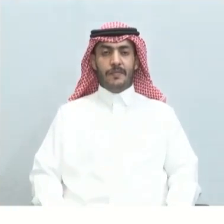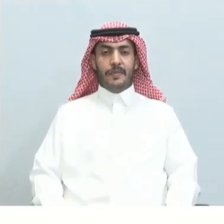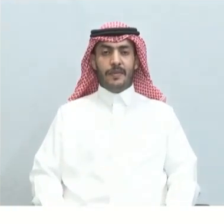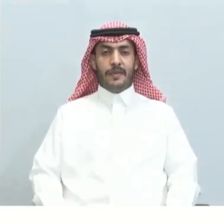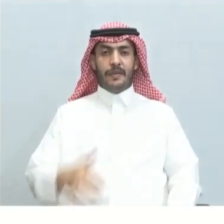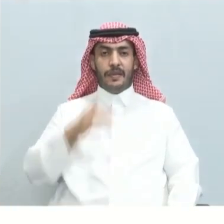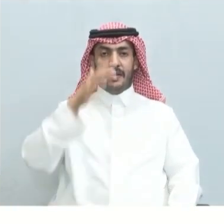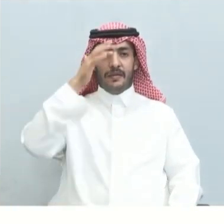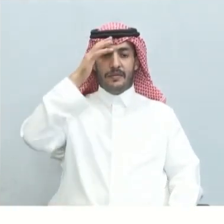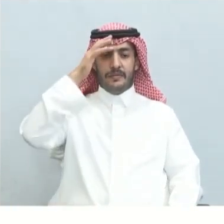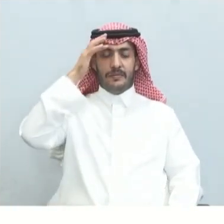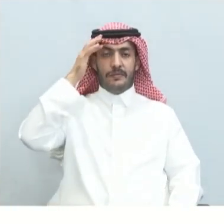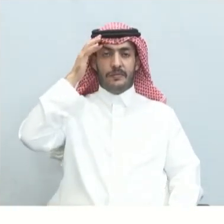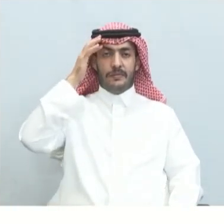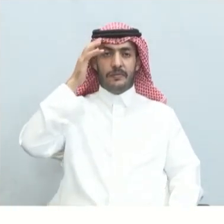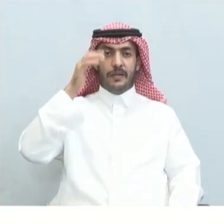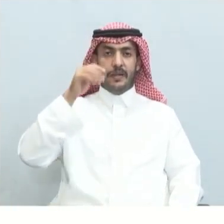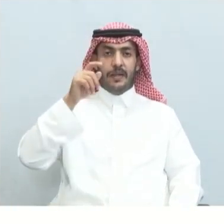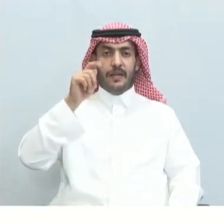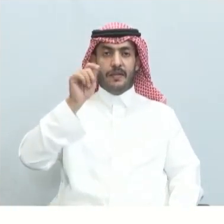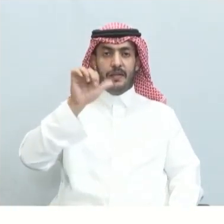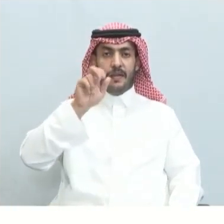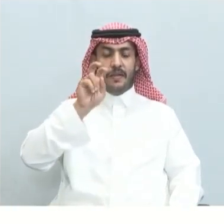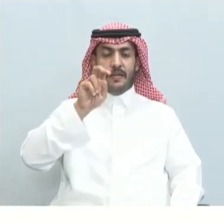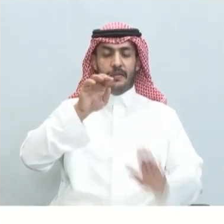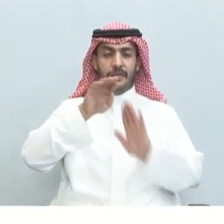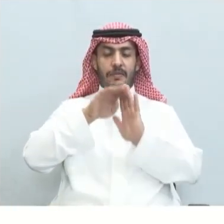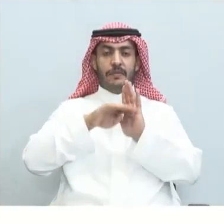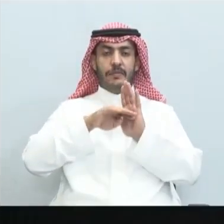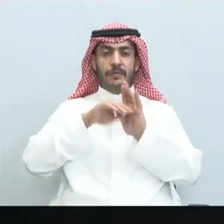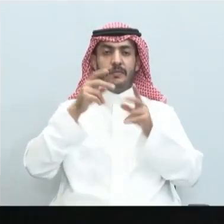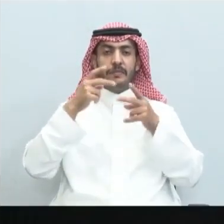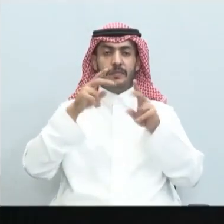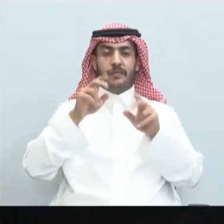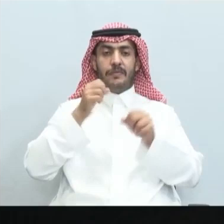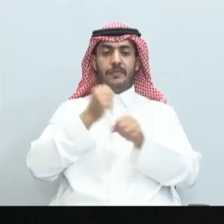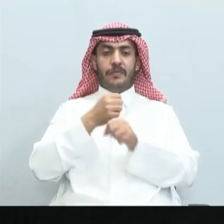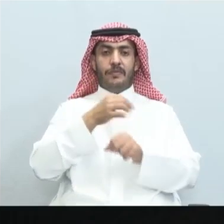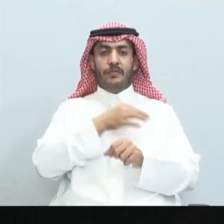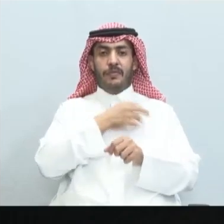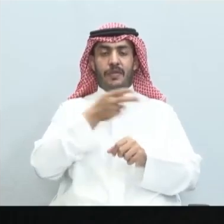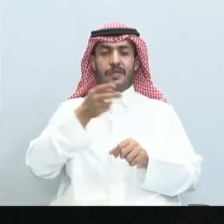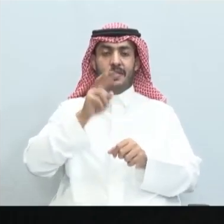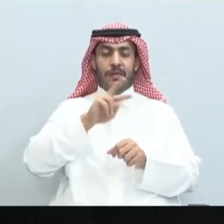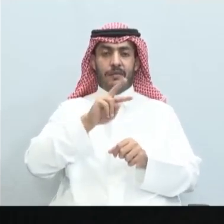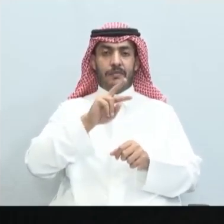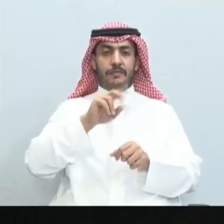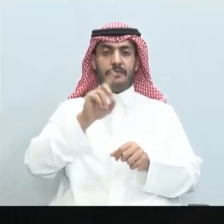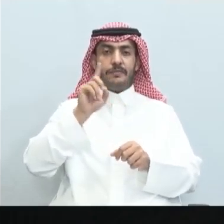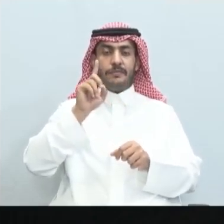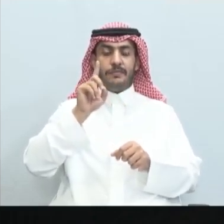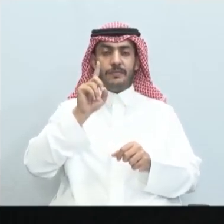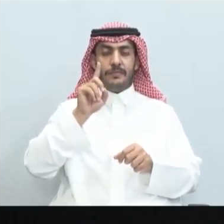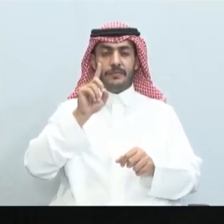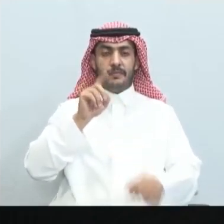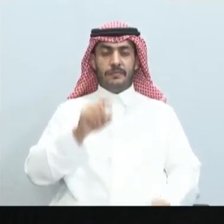لا تدعم الفرضيه ابدا انفذ تجربه اخرى ولكن